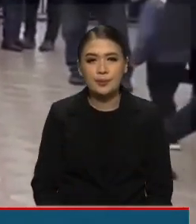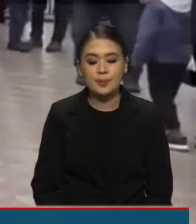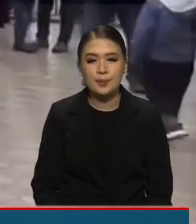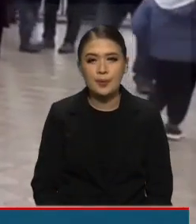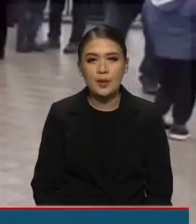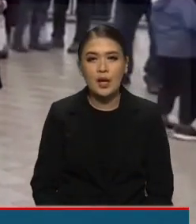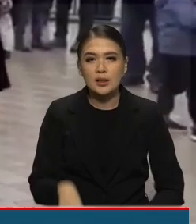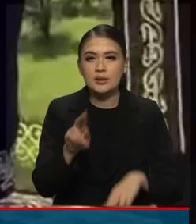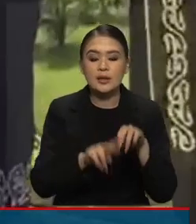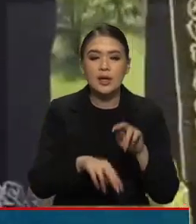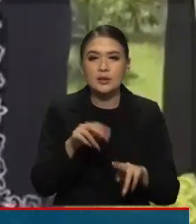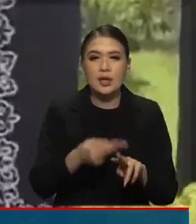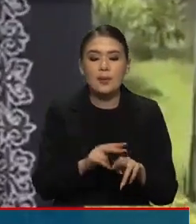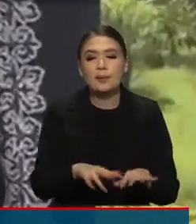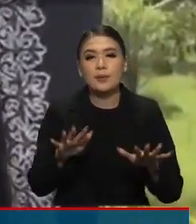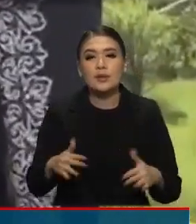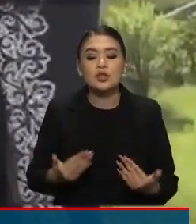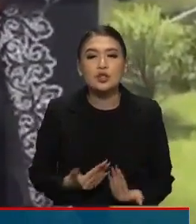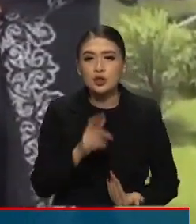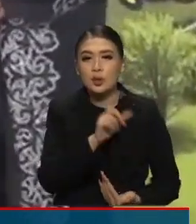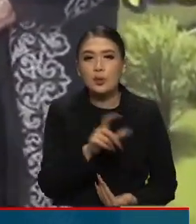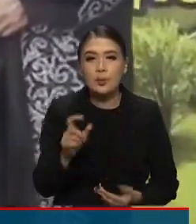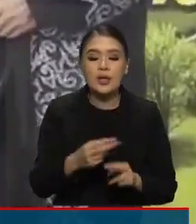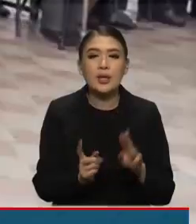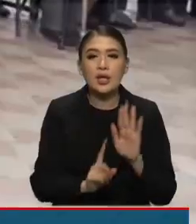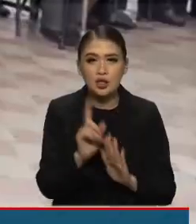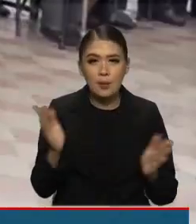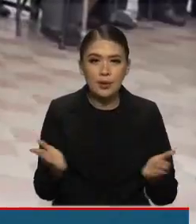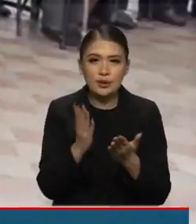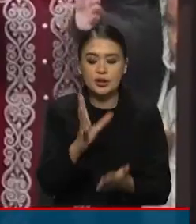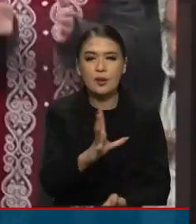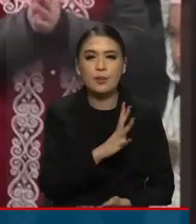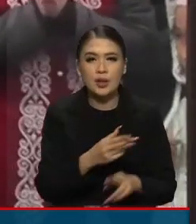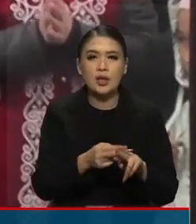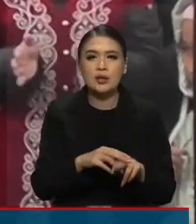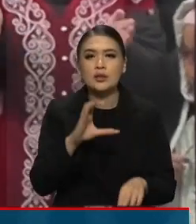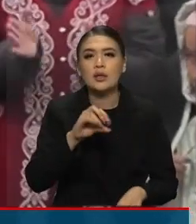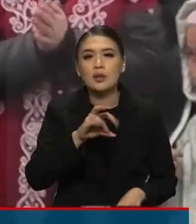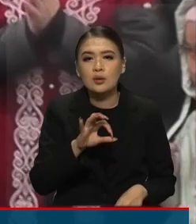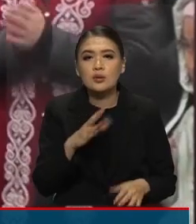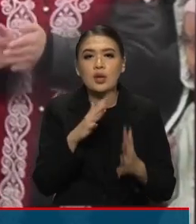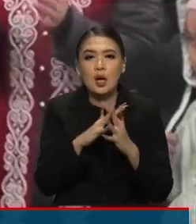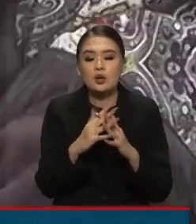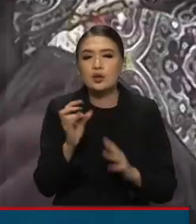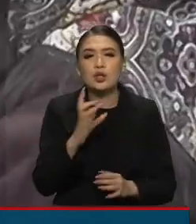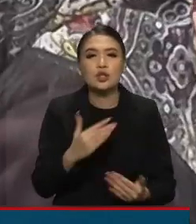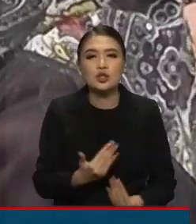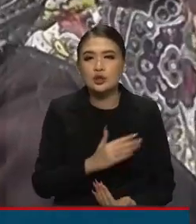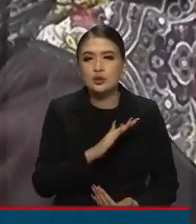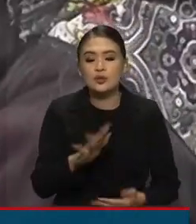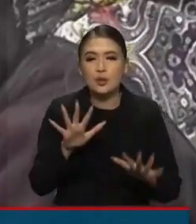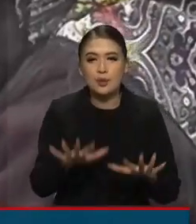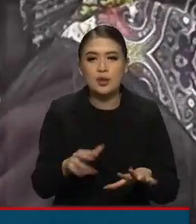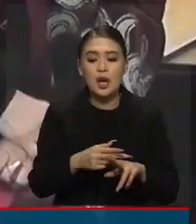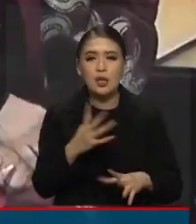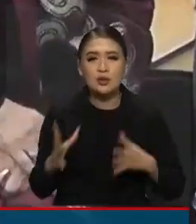Инициаторами строительства стали местные жители. В благородном начинании их поддержали и выходцы из села, которые уже не живут в карауле.